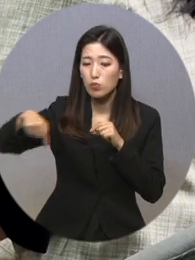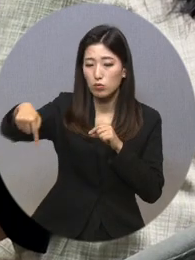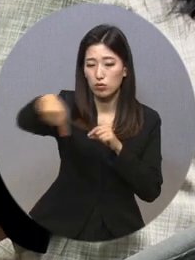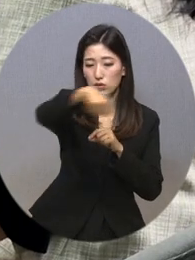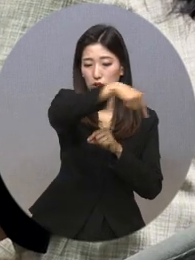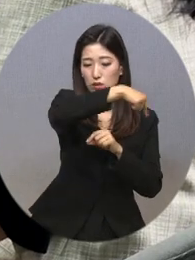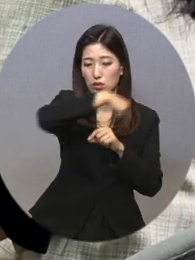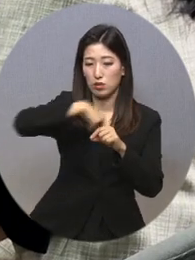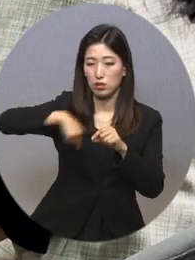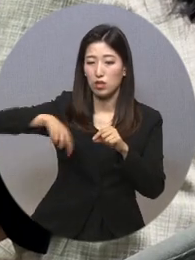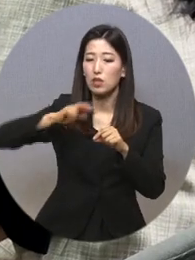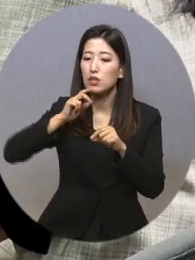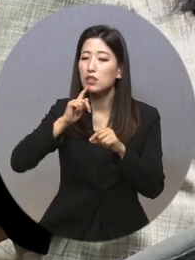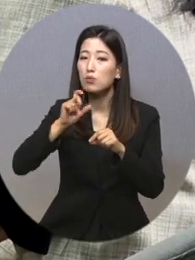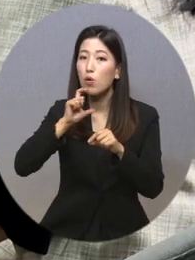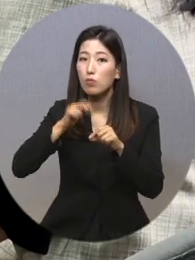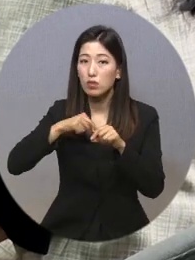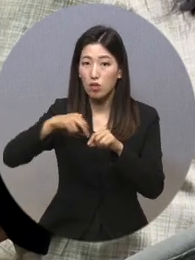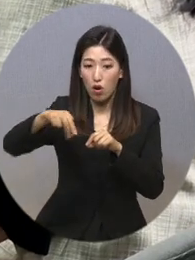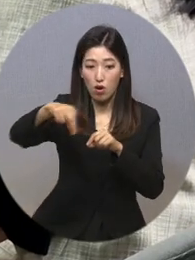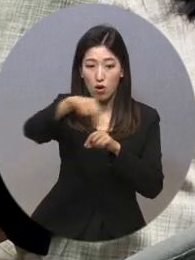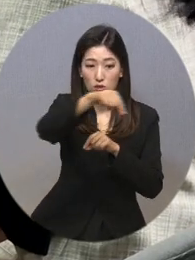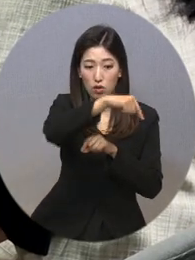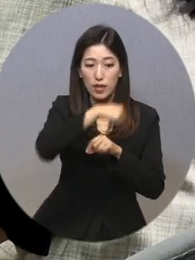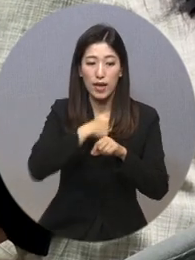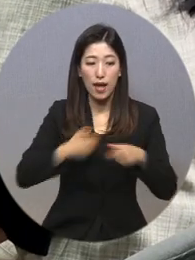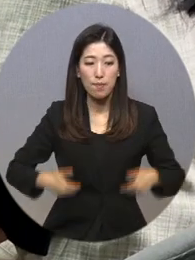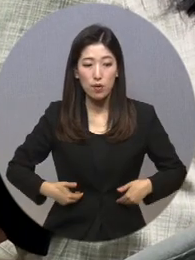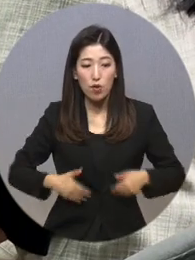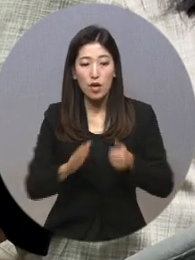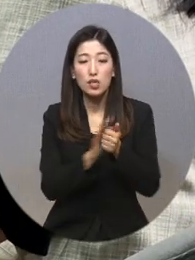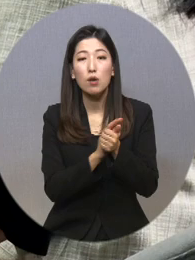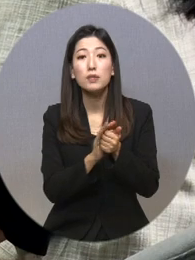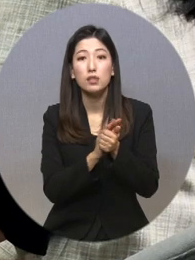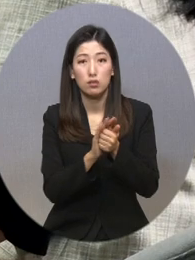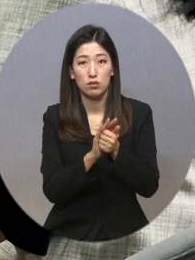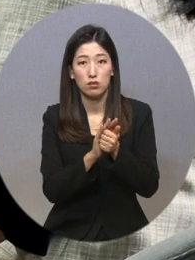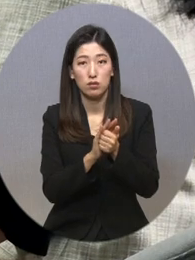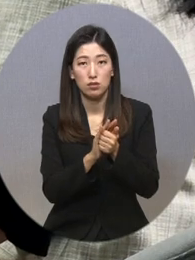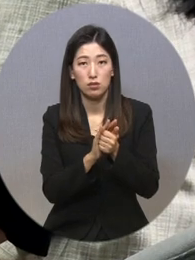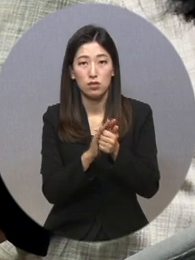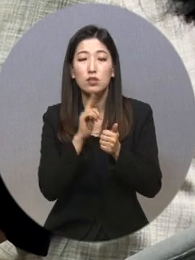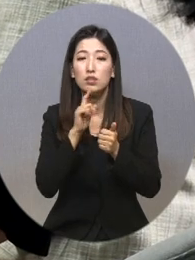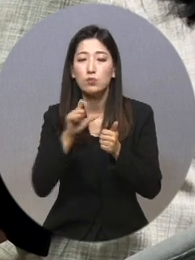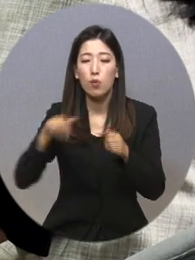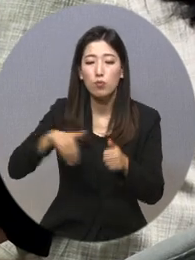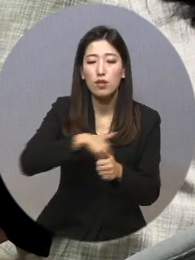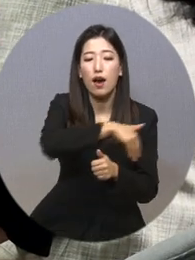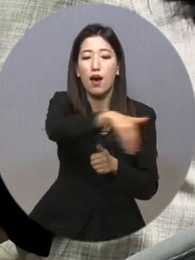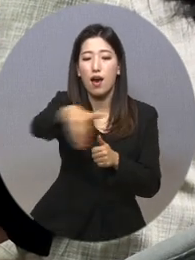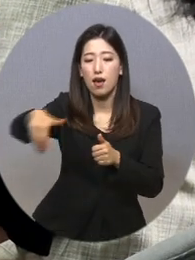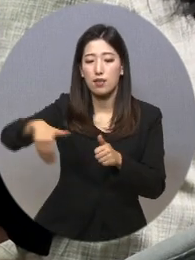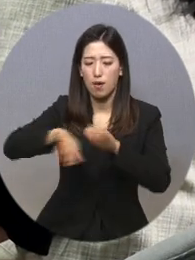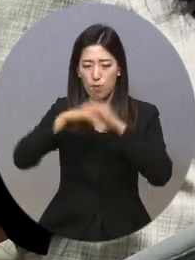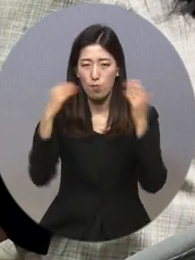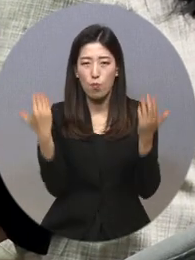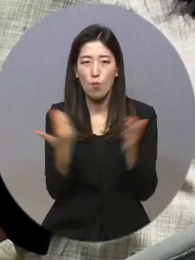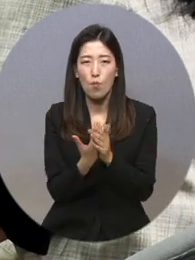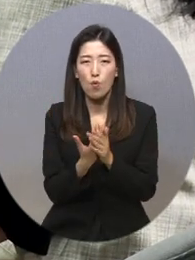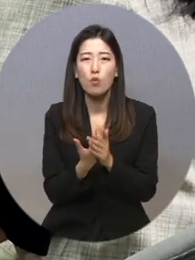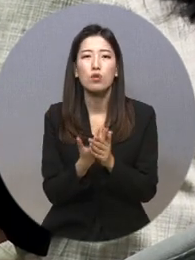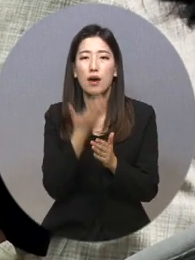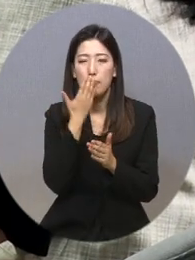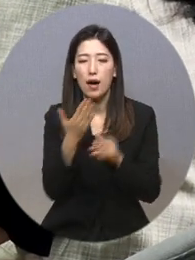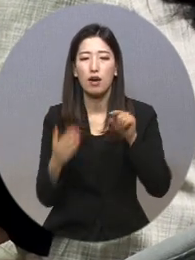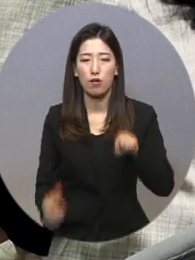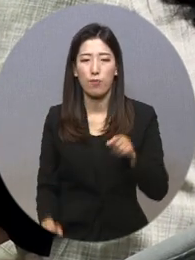있는 모든 서비스를 얻게 된다는 것입니다. 네. 일자리도 거기서 얻고요. 즐길거리도 어디서 없고요. 여가생활도 거기서